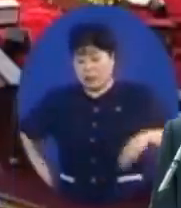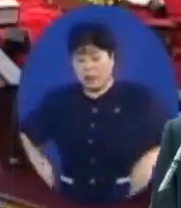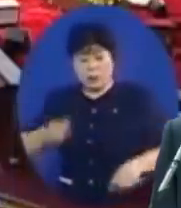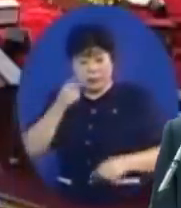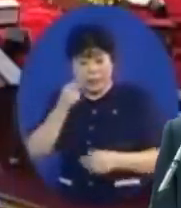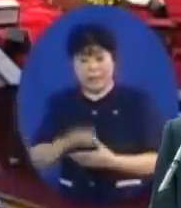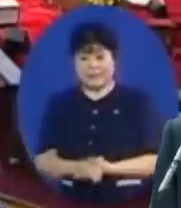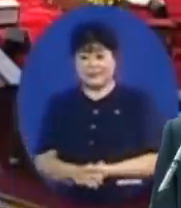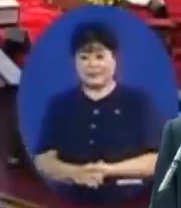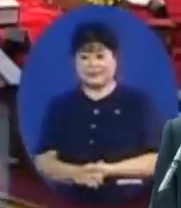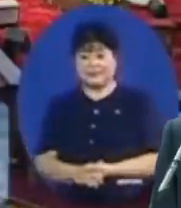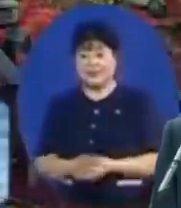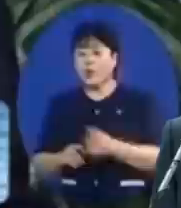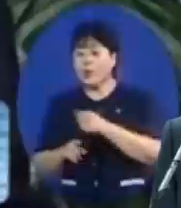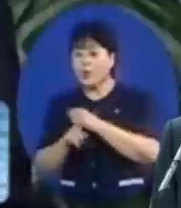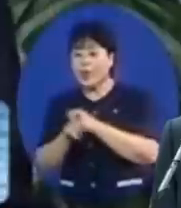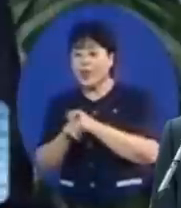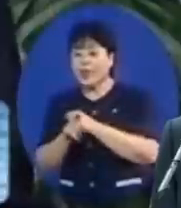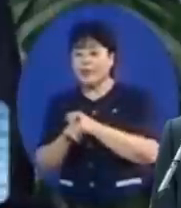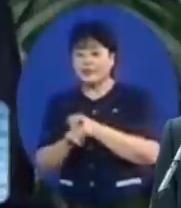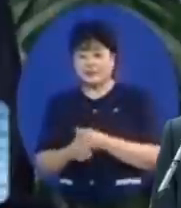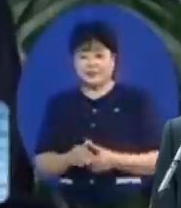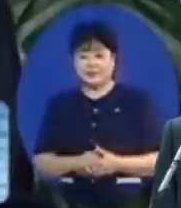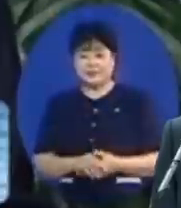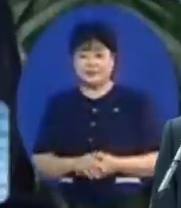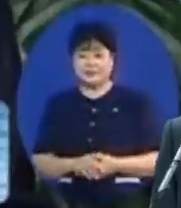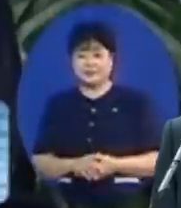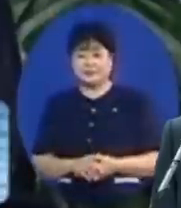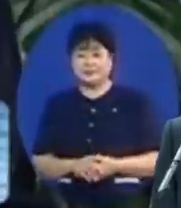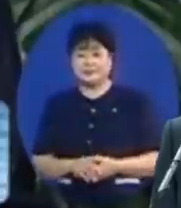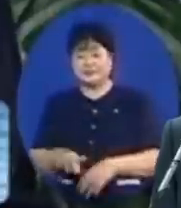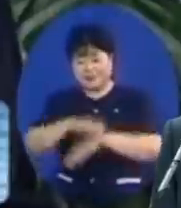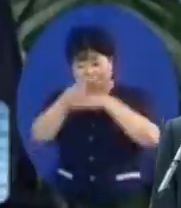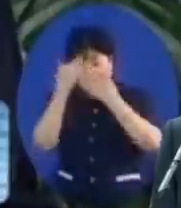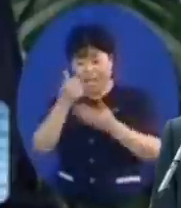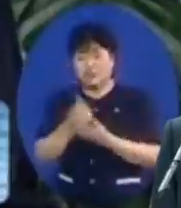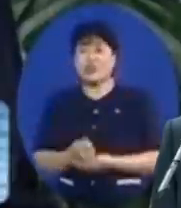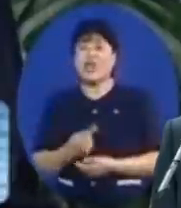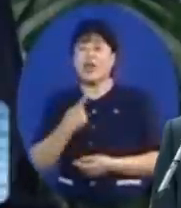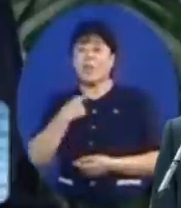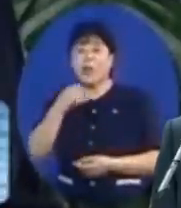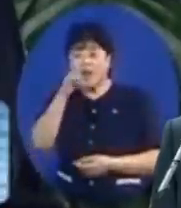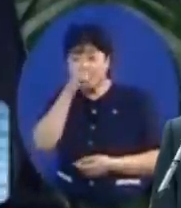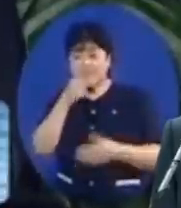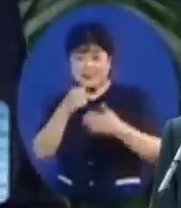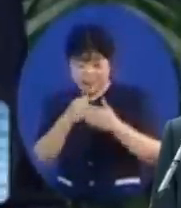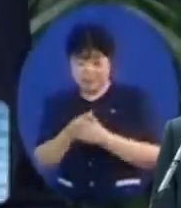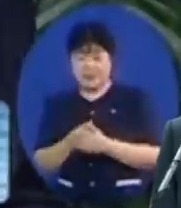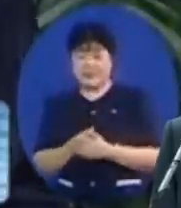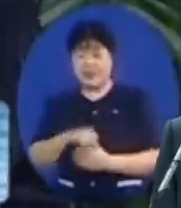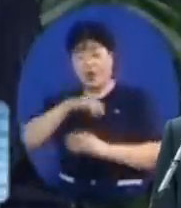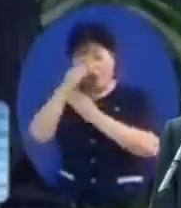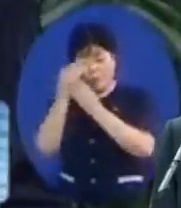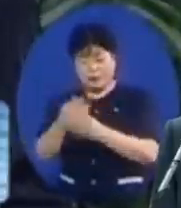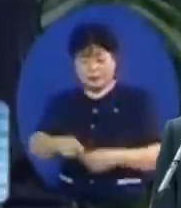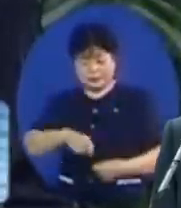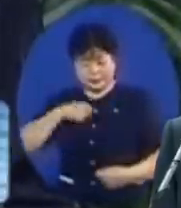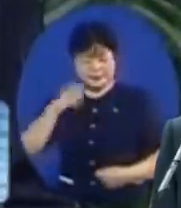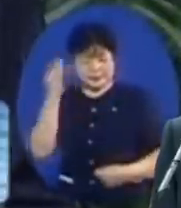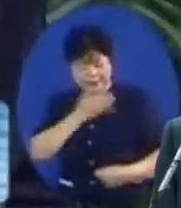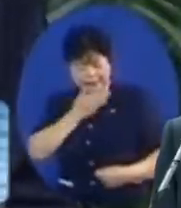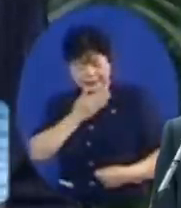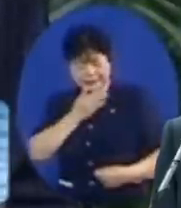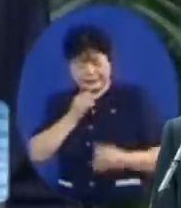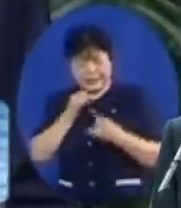가요. 왜? 아는 듯 모르는 듯 다 죄가 있으니까요. 완전히 의로운 사람 없지